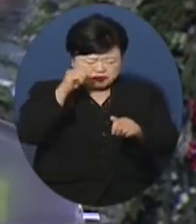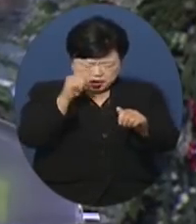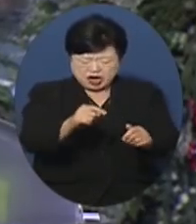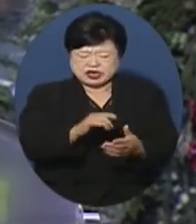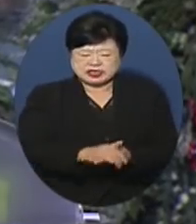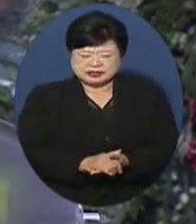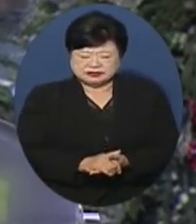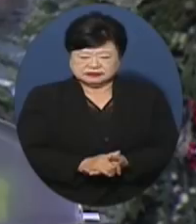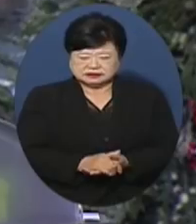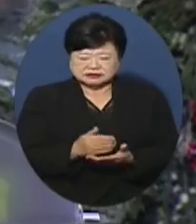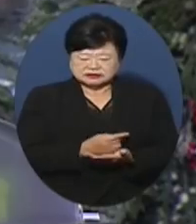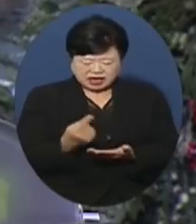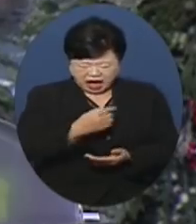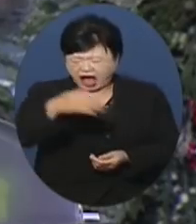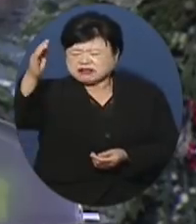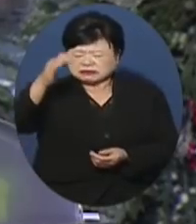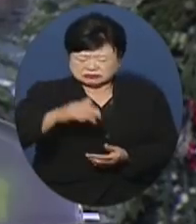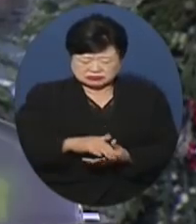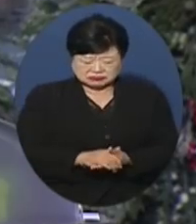이름으로 명하노니 나오라